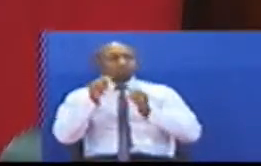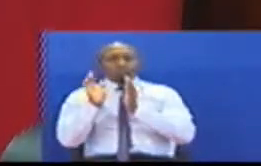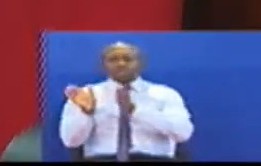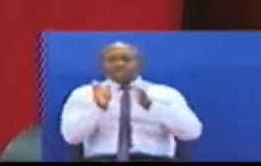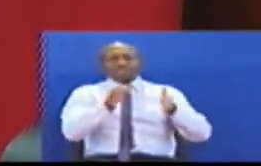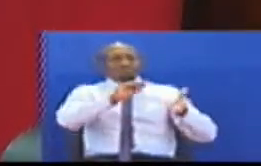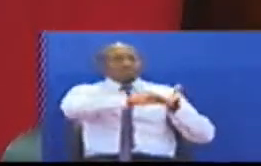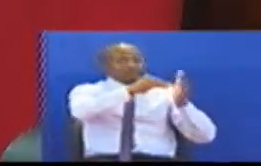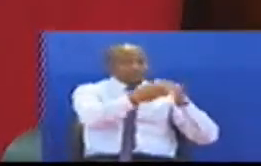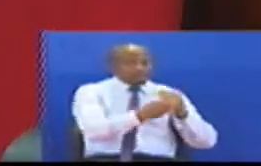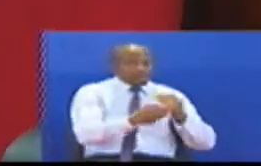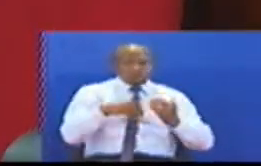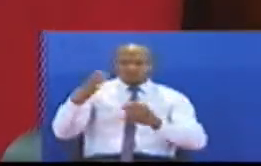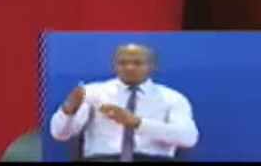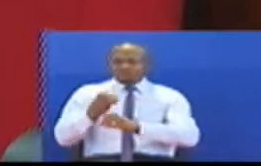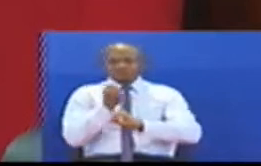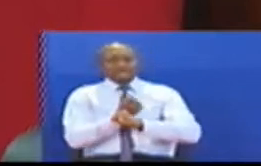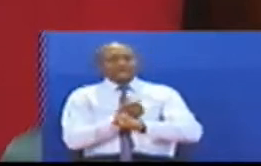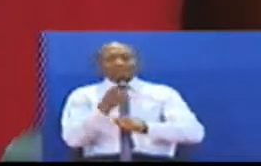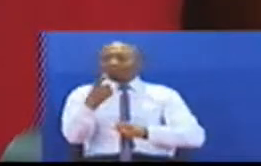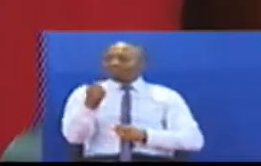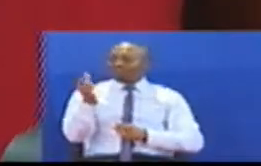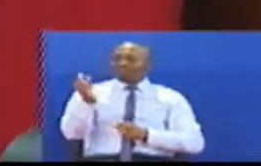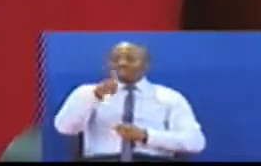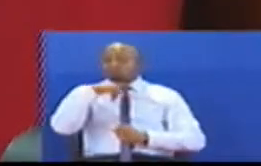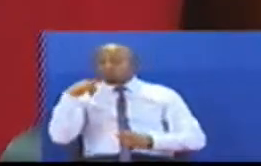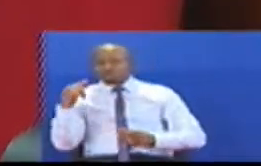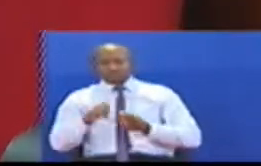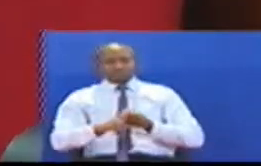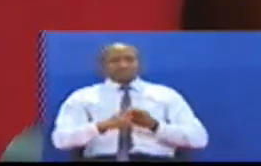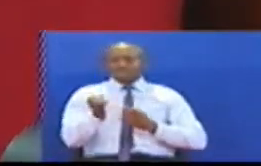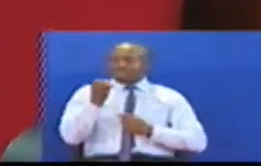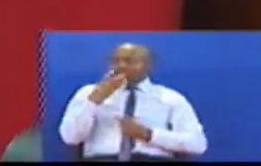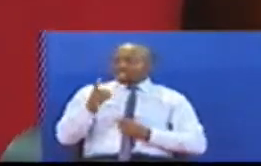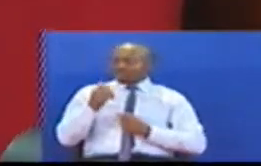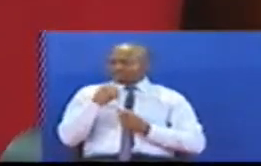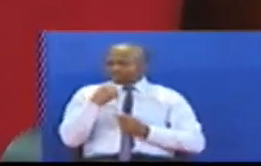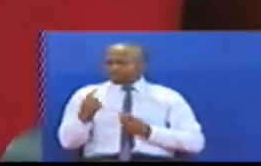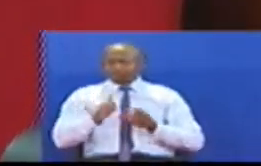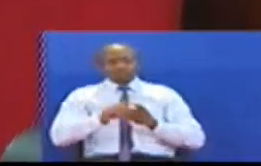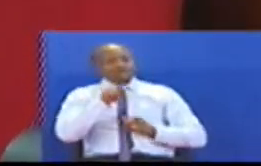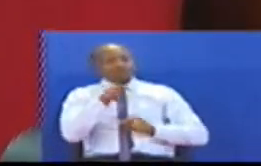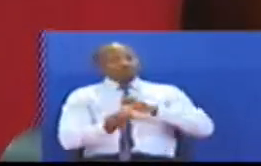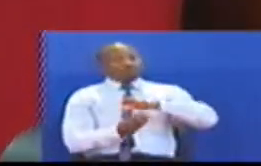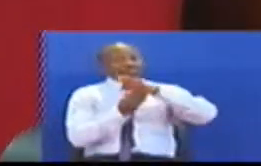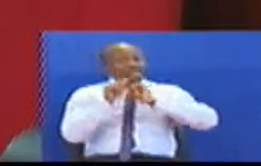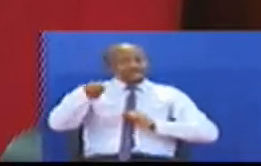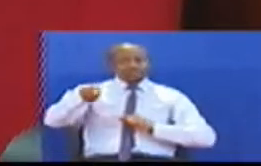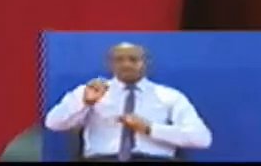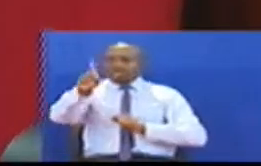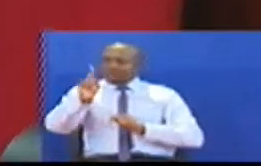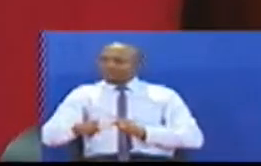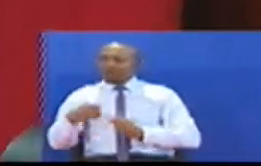kupata rasilimali za kutosha. Kutokana na taarifa zilizopo ni kwamba hawa wafadhili ambao wamekuwa